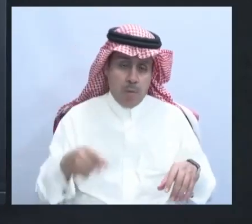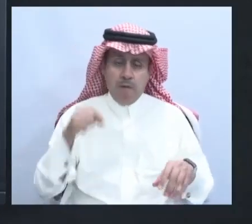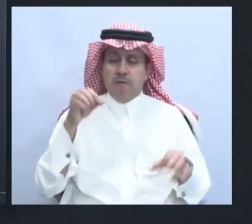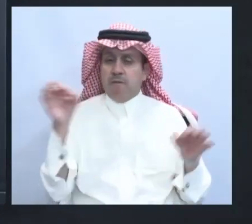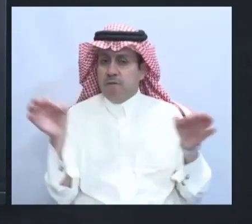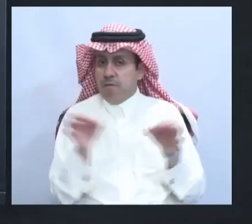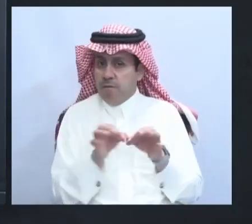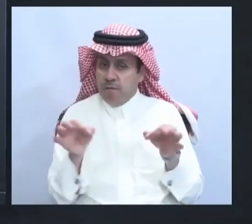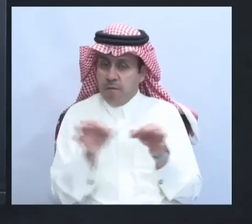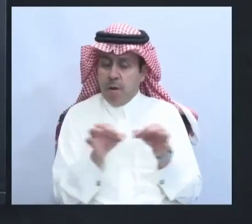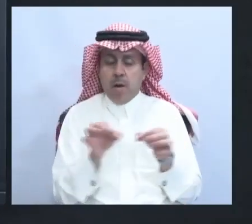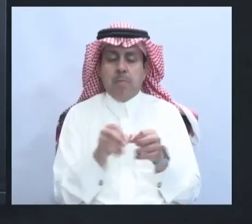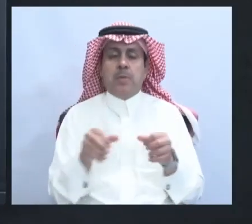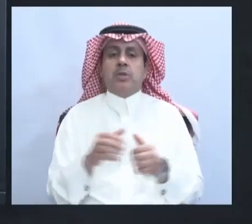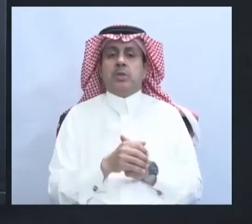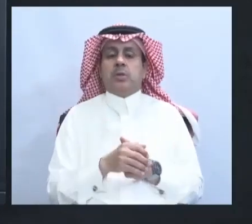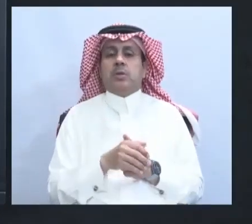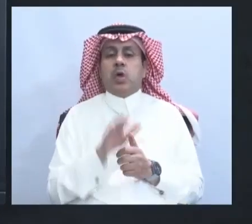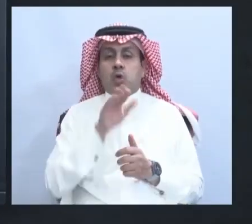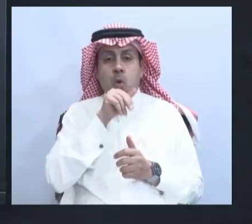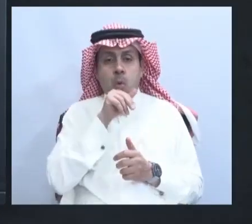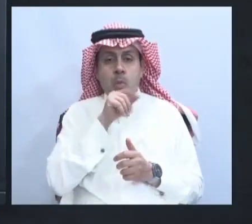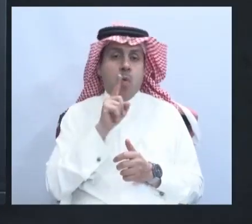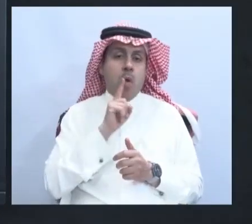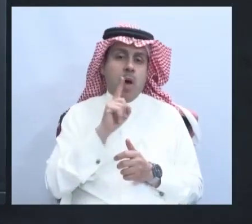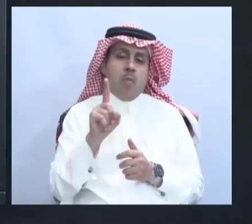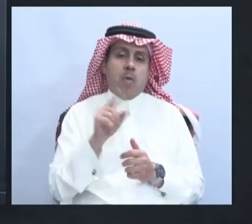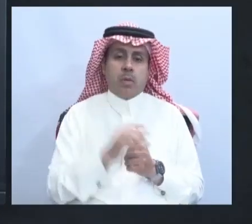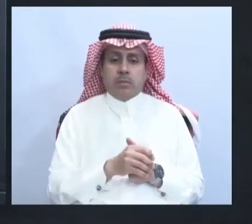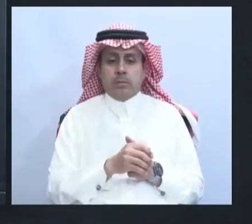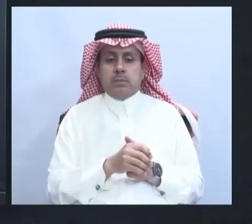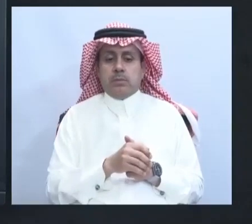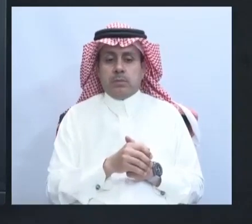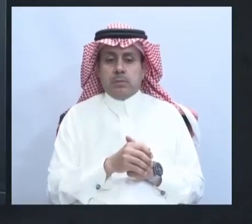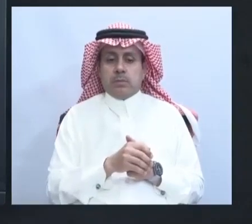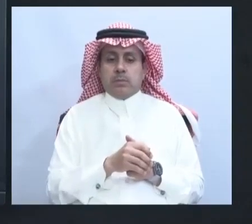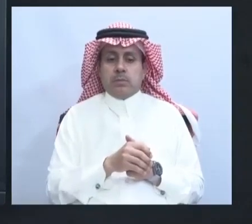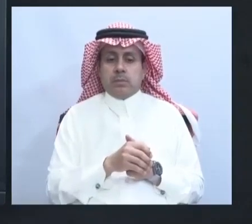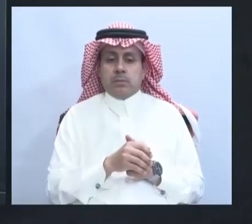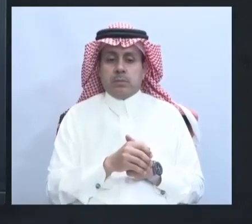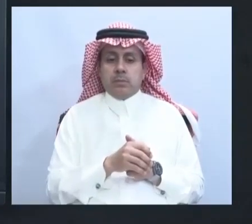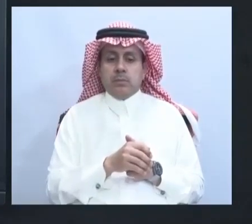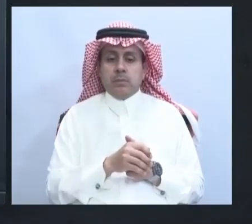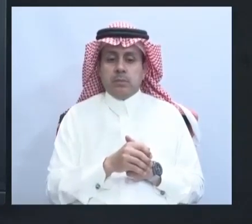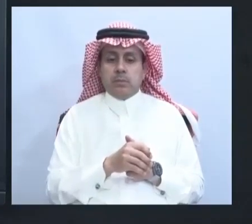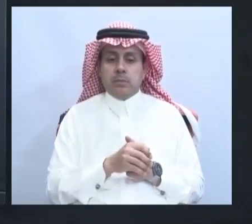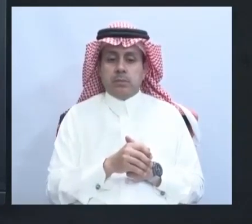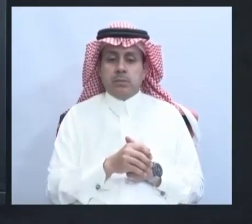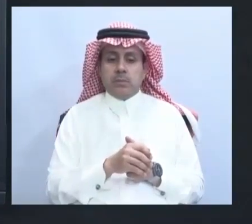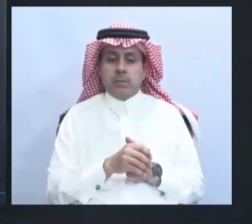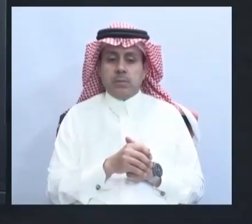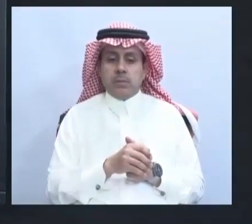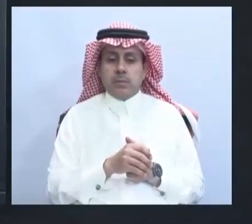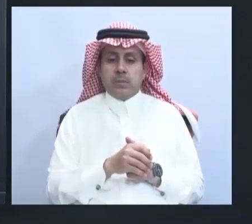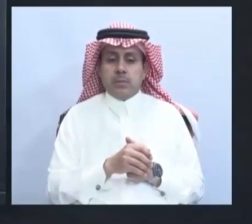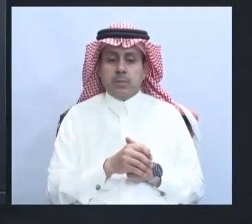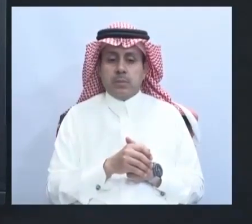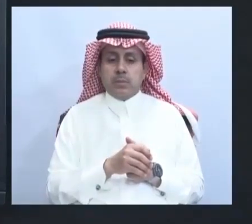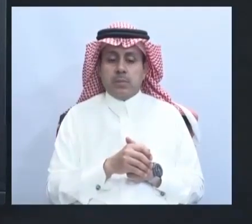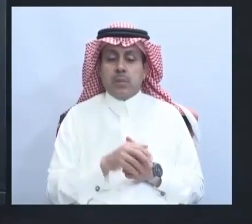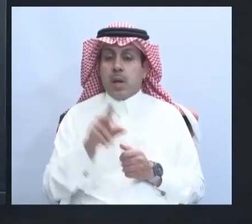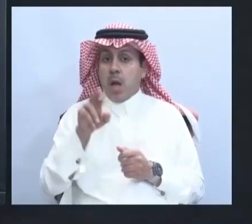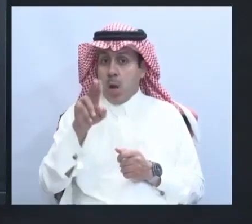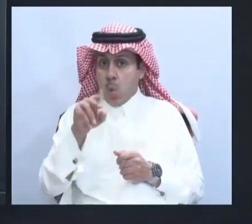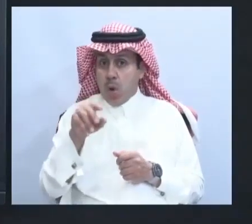الاقارب من جهه ابيه او من جهه امه او من جهه اخوانه ناتي ايها الطلاب الى